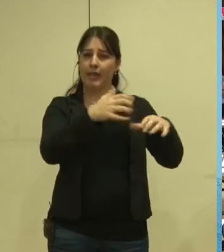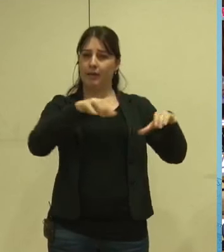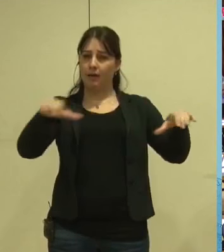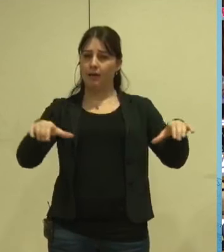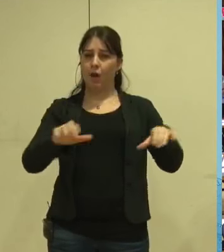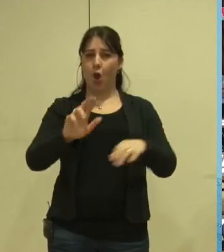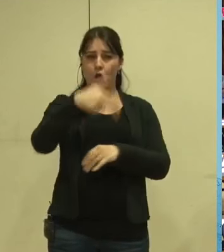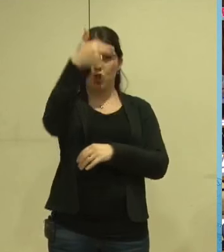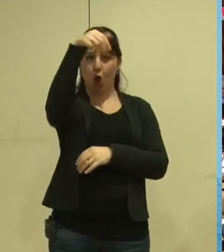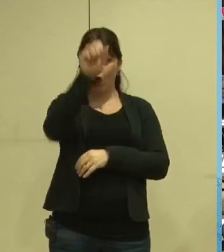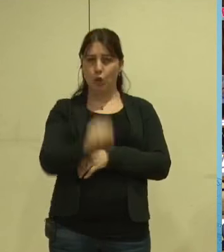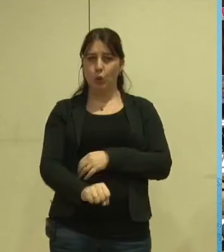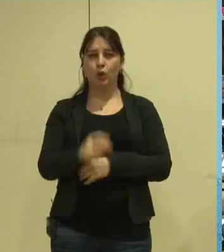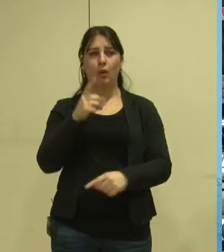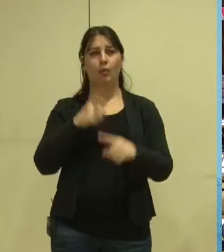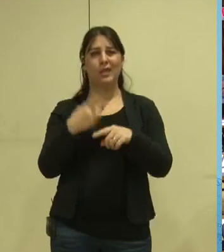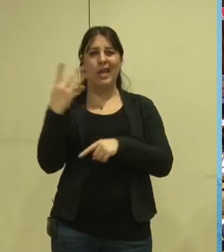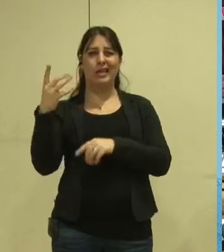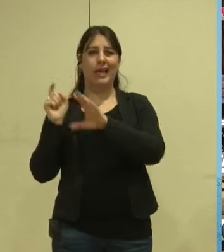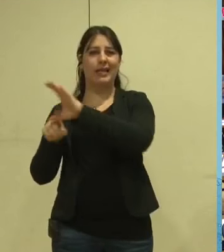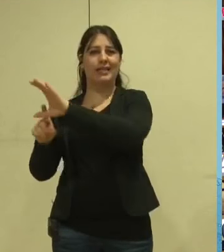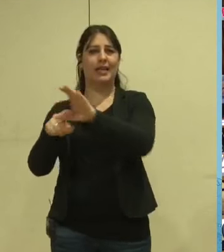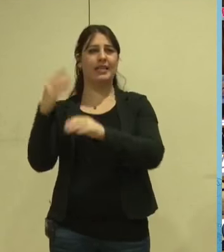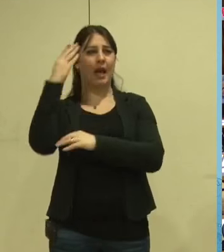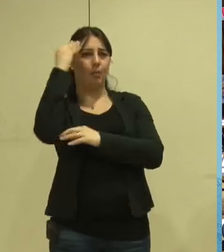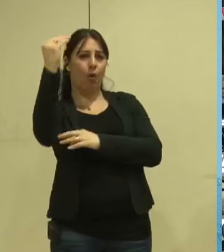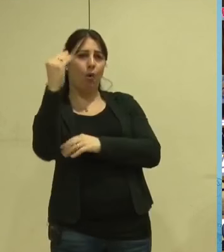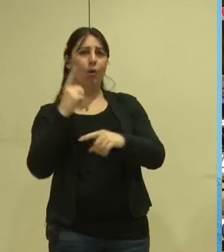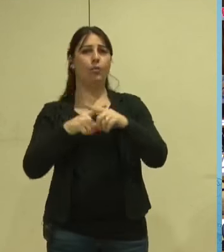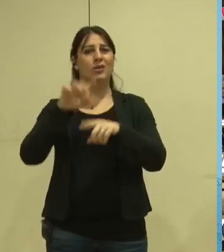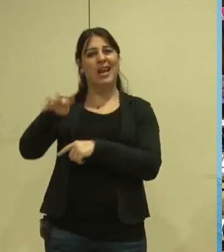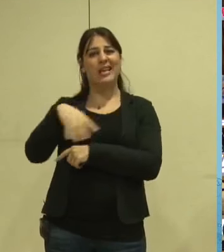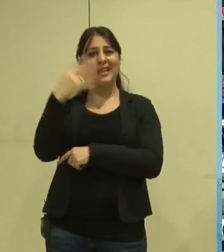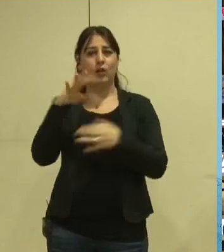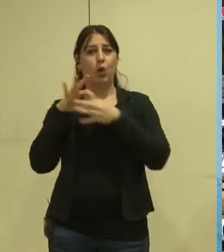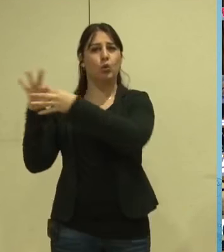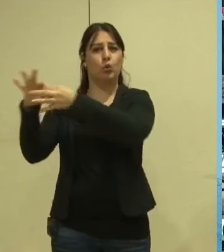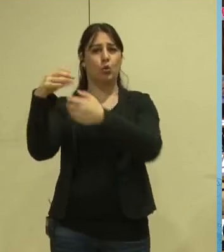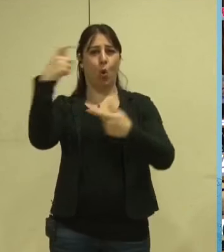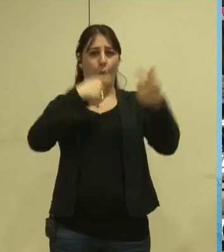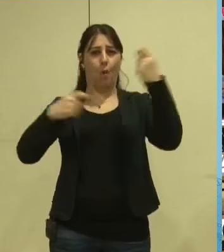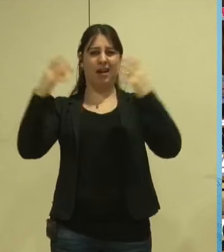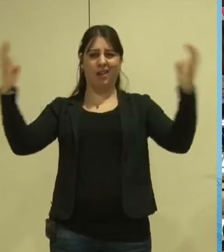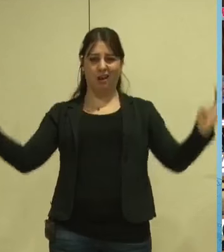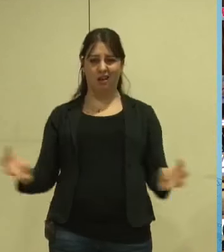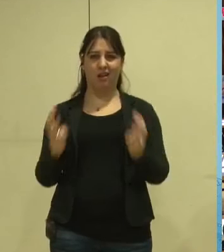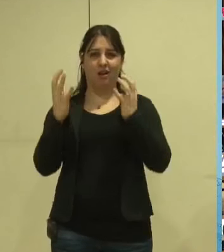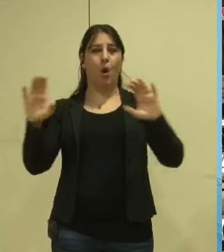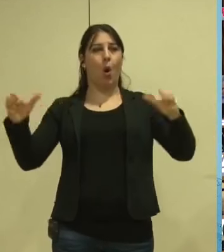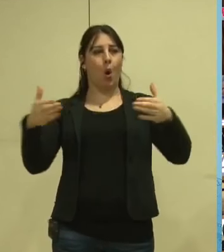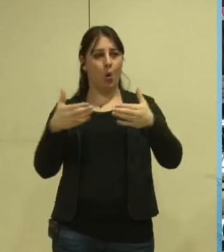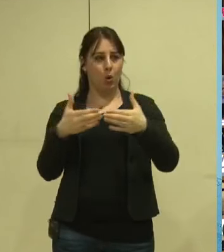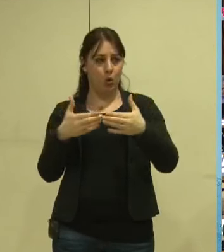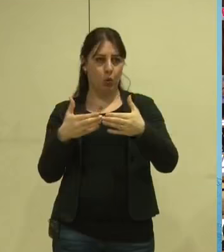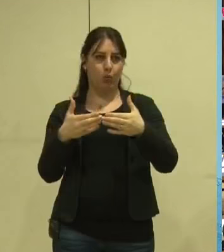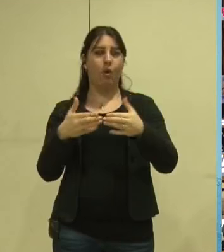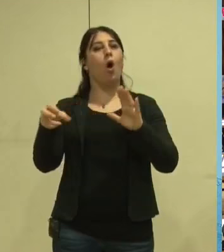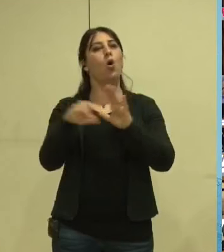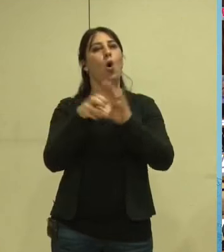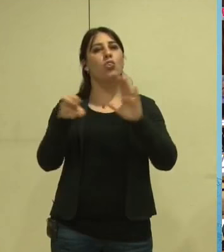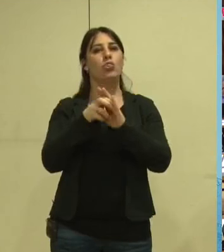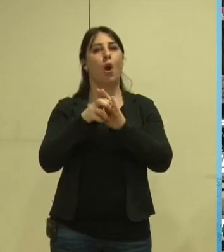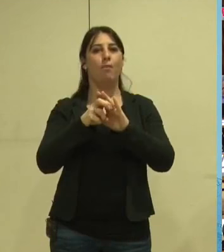sud de Grenoble, ainsi que 4 syndicats professionnels et 14 unions commerciales, se sont réunis au sein du groupe Grenoble à cœur